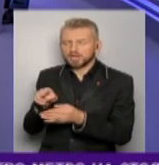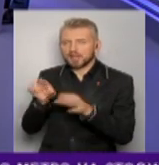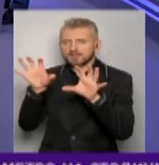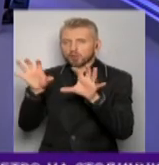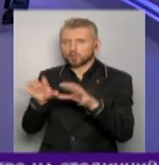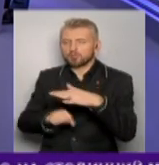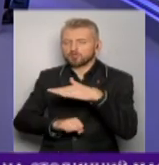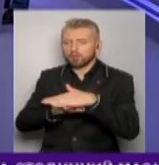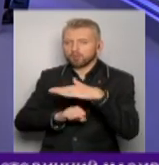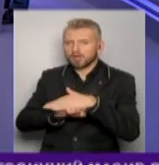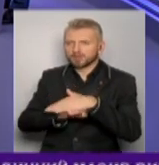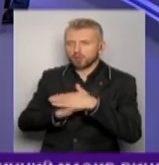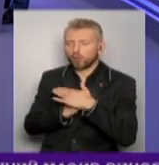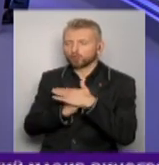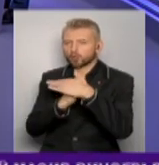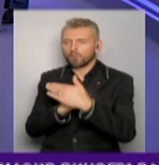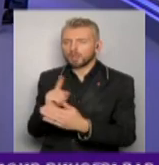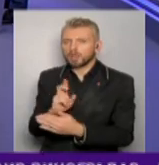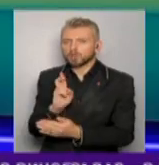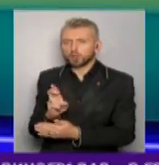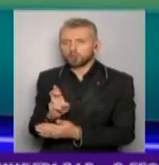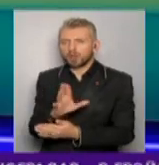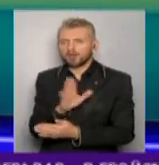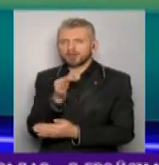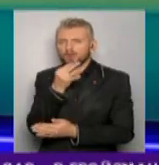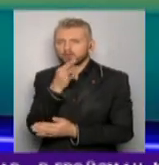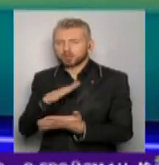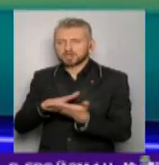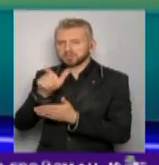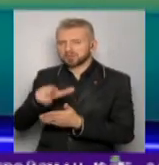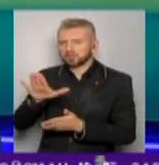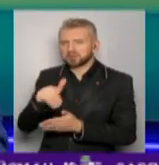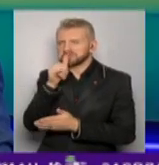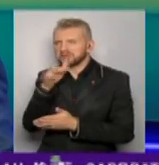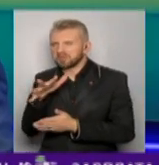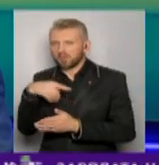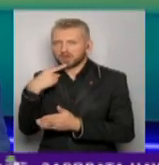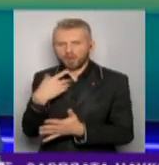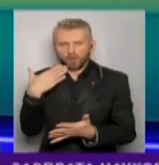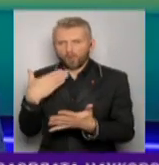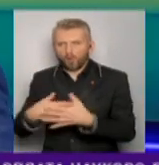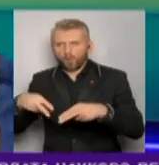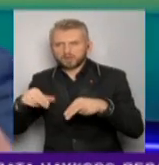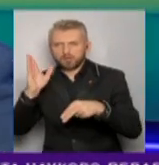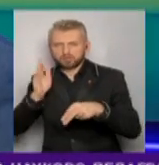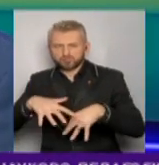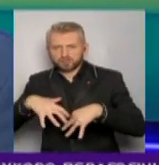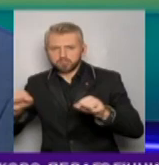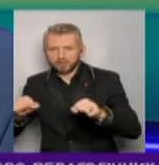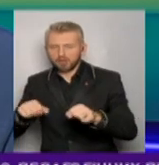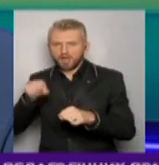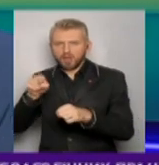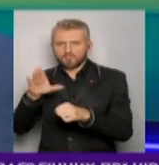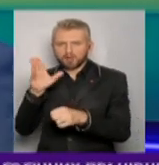законодавчої бази основи, щоб будь-який там політик не зміг потім спекулювати, що ось землі заберуть, або вас